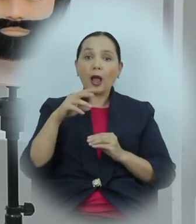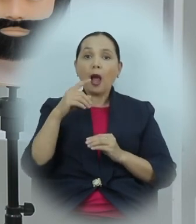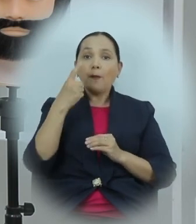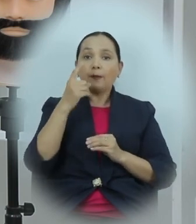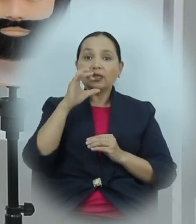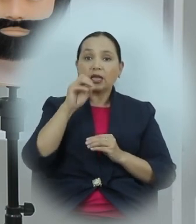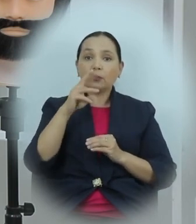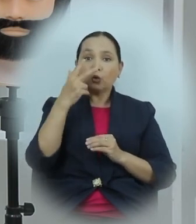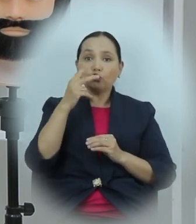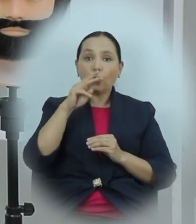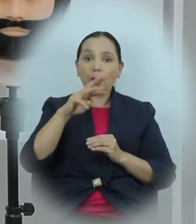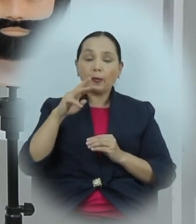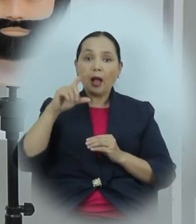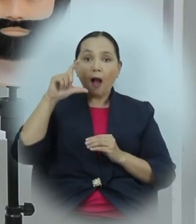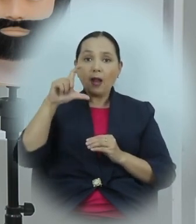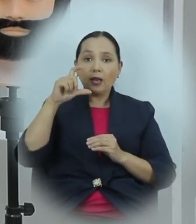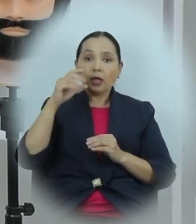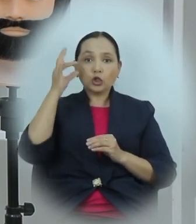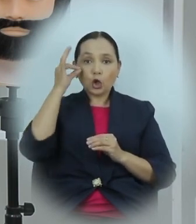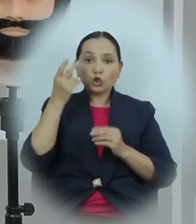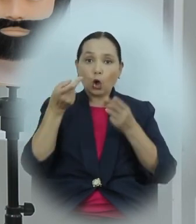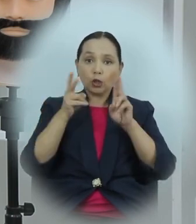santimetr 3 mm qalinlikda soch qoldirishga qodir.